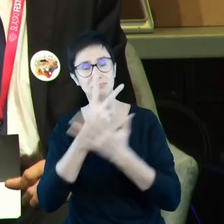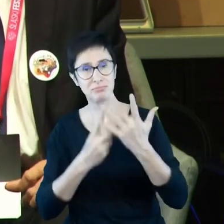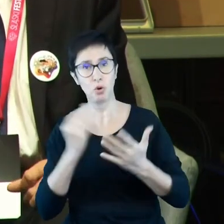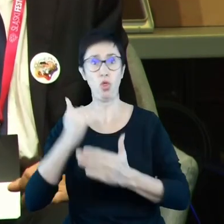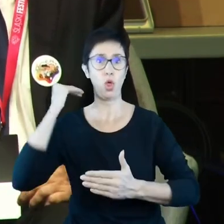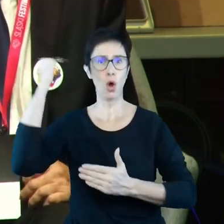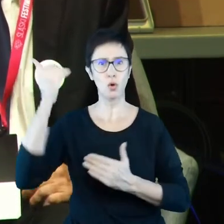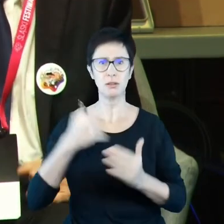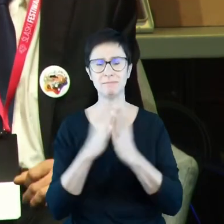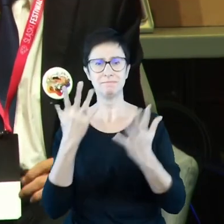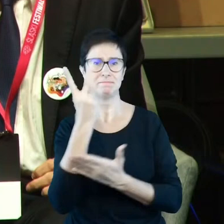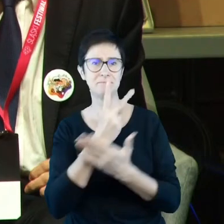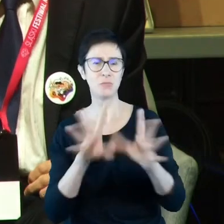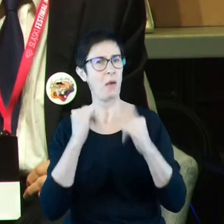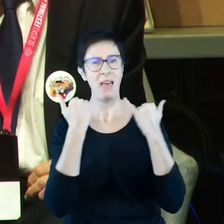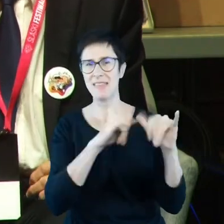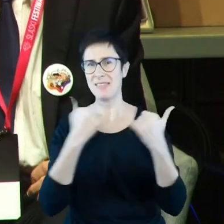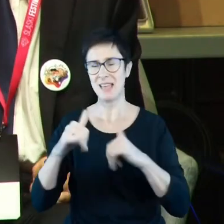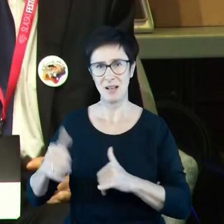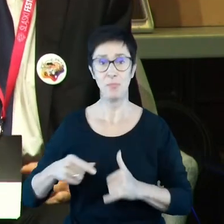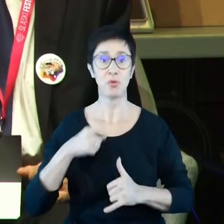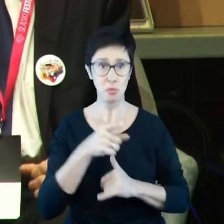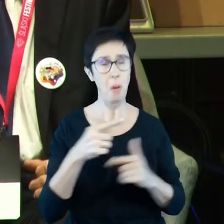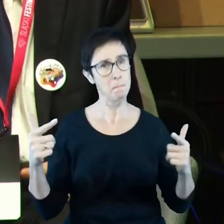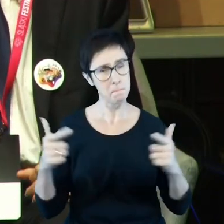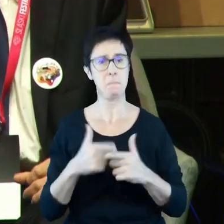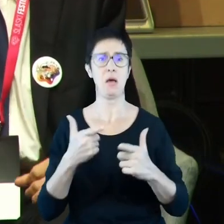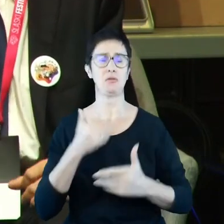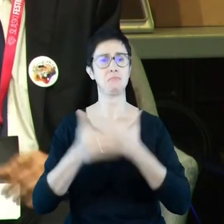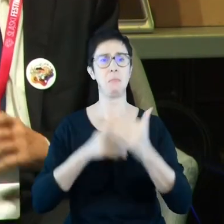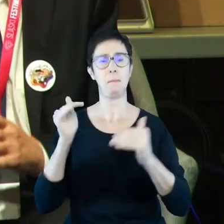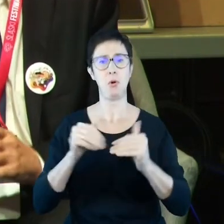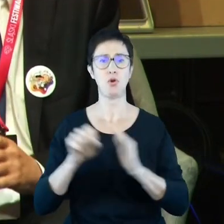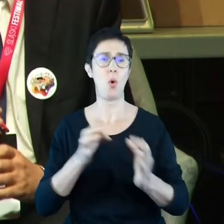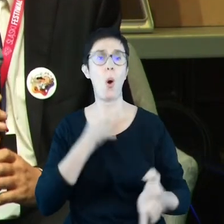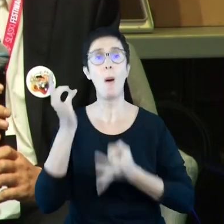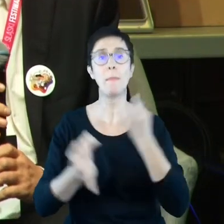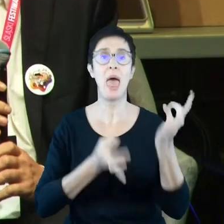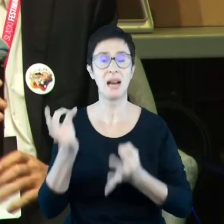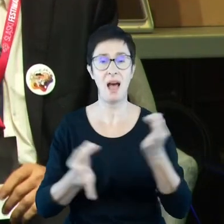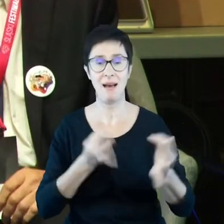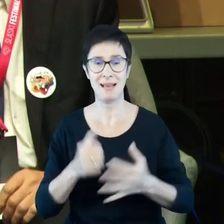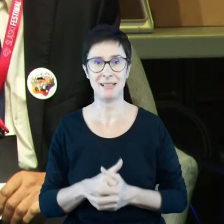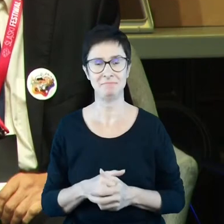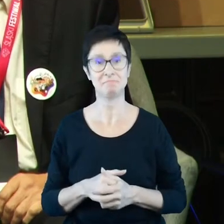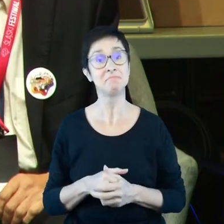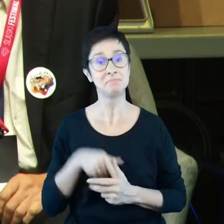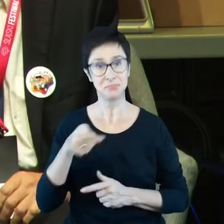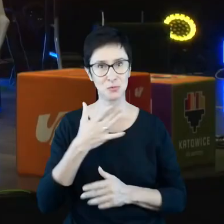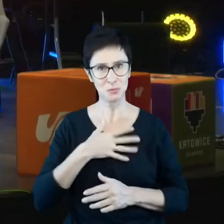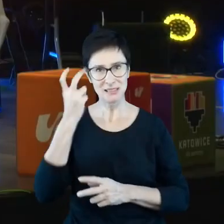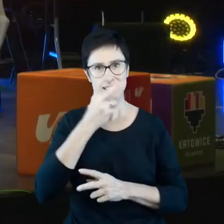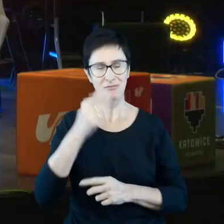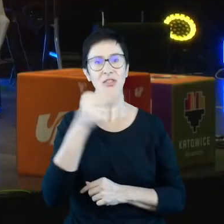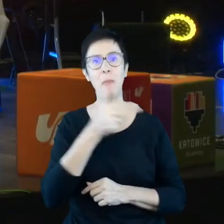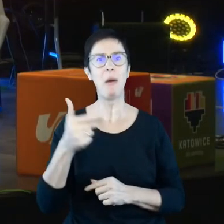Wydaje mi się, że jak najbardziej ta powieść ma potencjał operowy i to znakomity. A pociągają pana takie tematy niemożliwe, bo jest pan